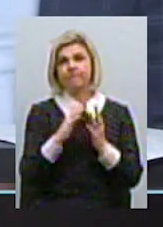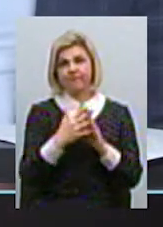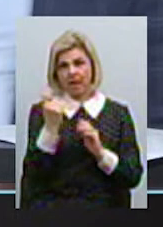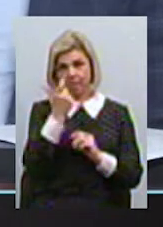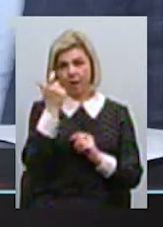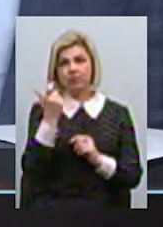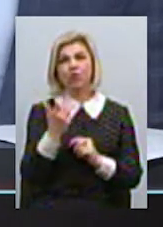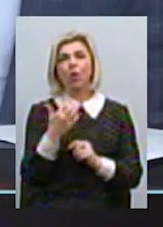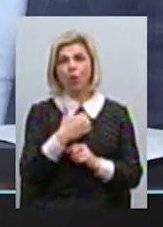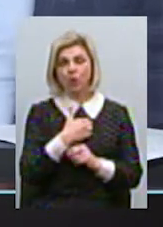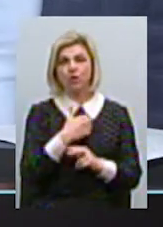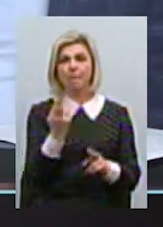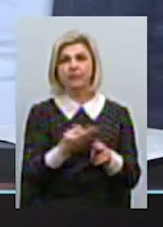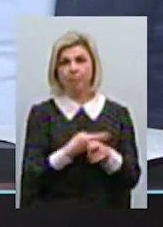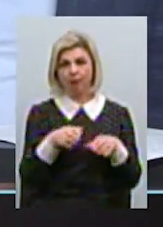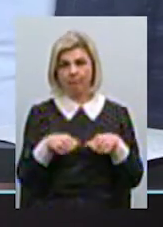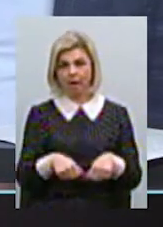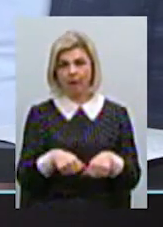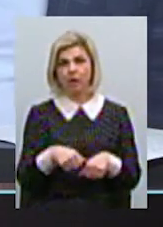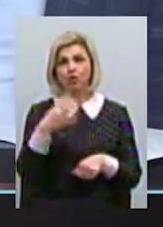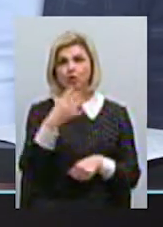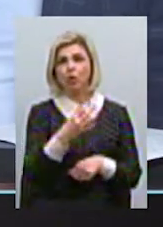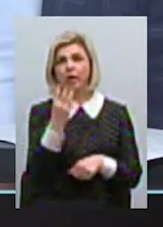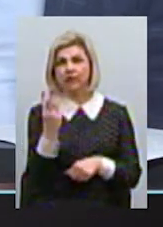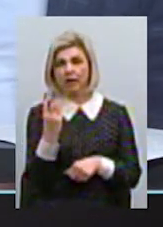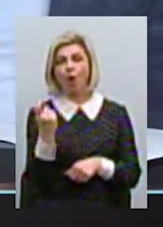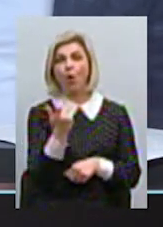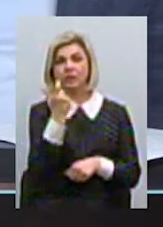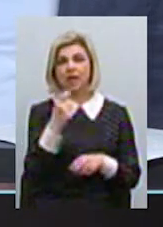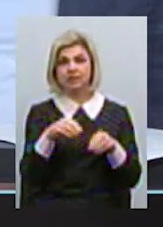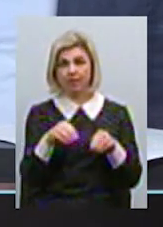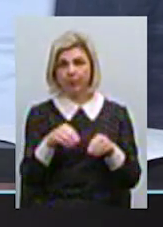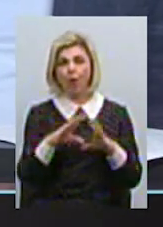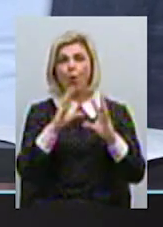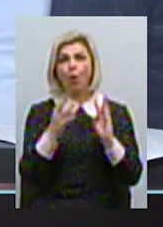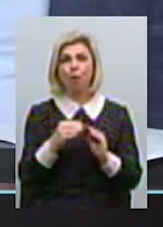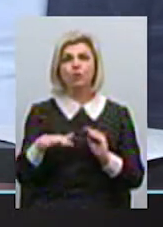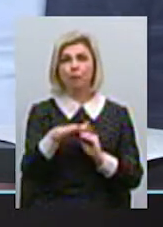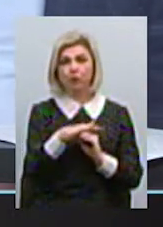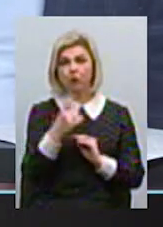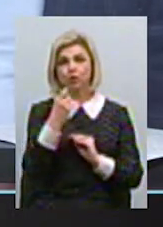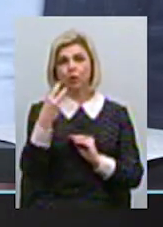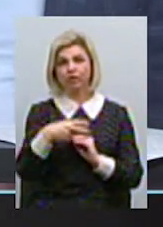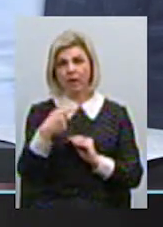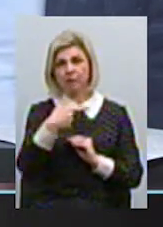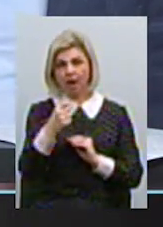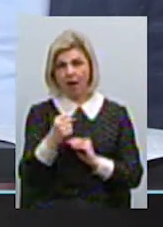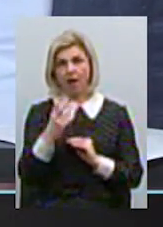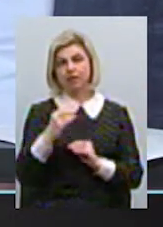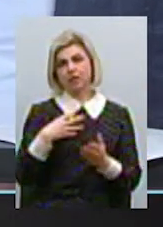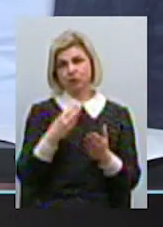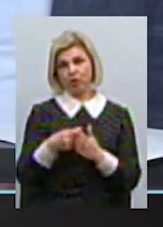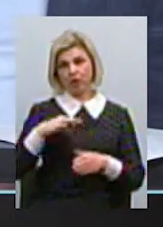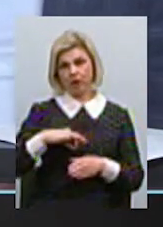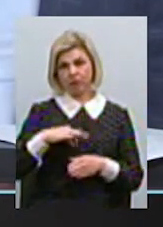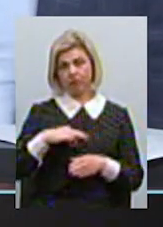намагалося позбавити права 43 землевласників загальною площею 120 гектар на користування землі. І саме